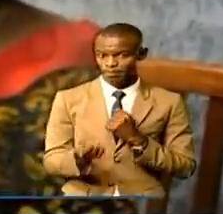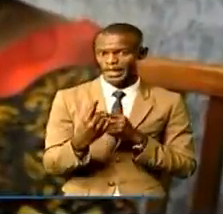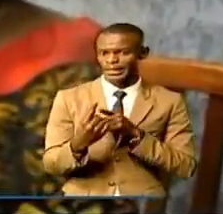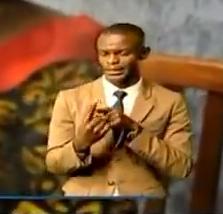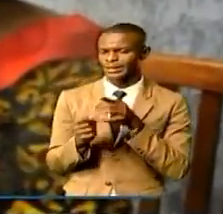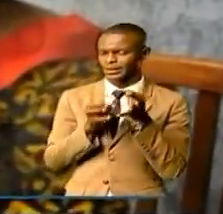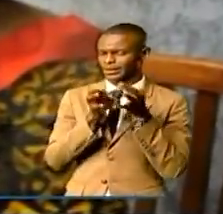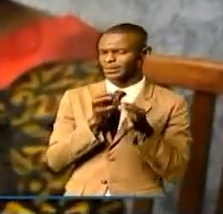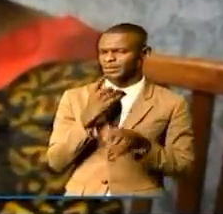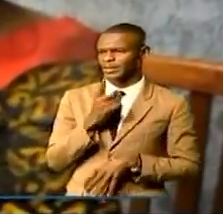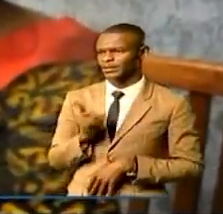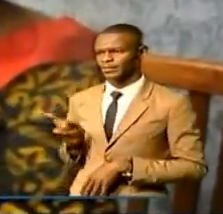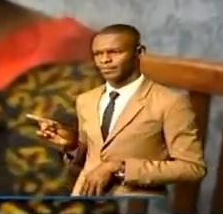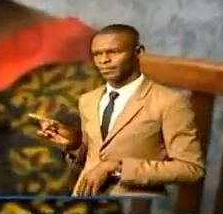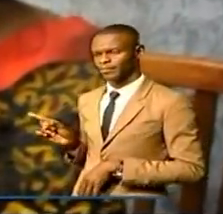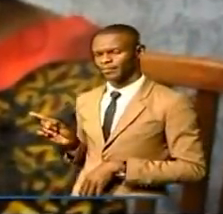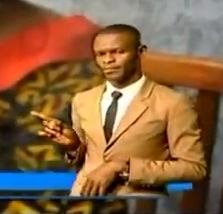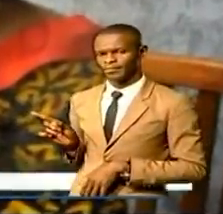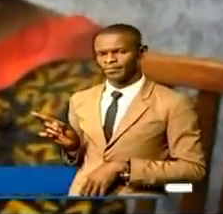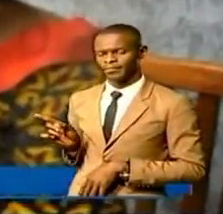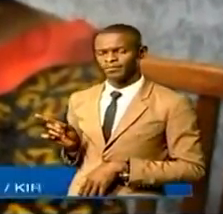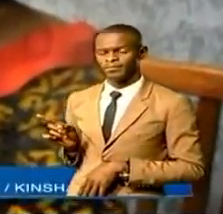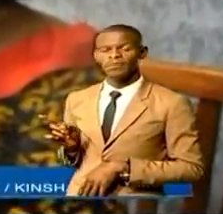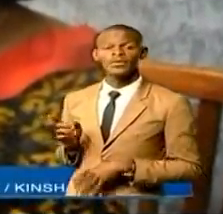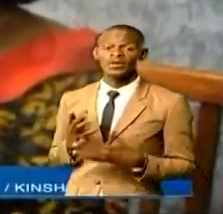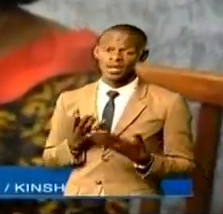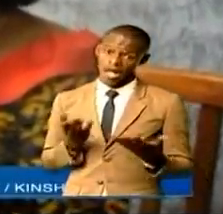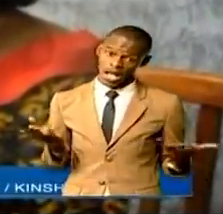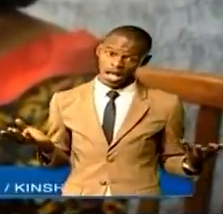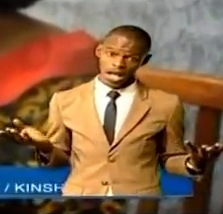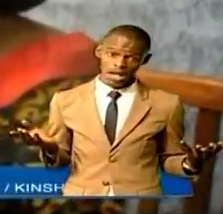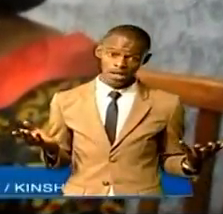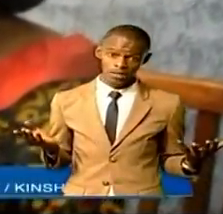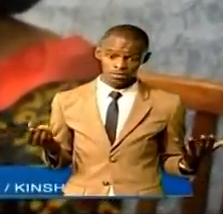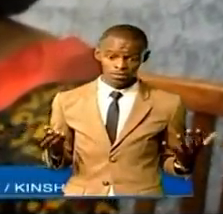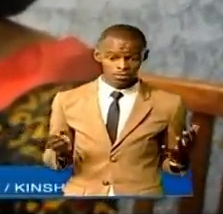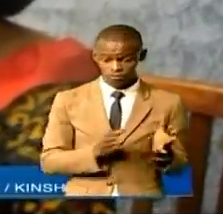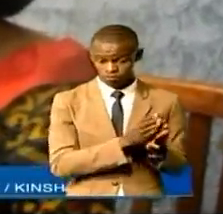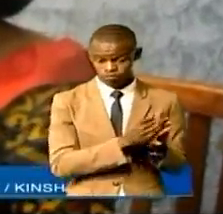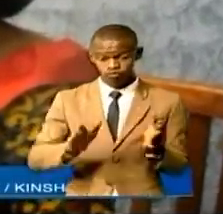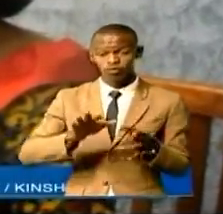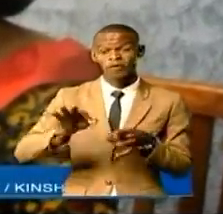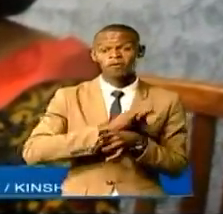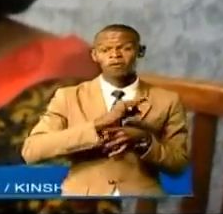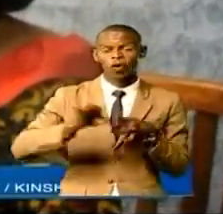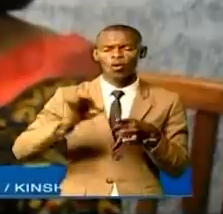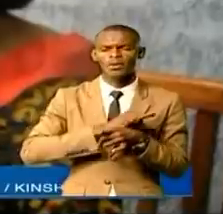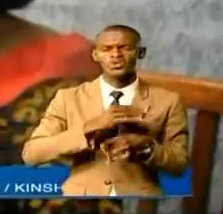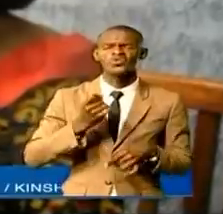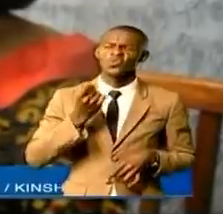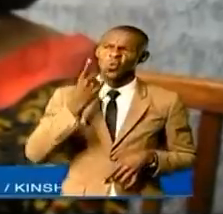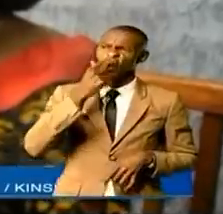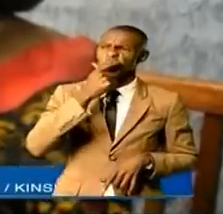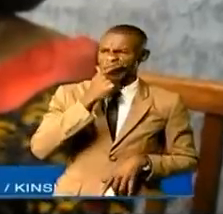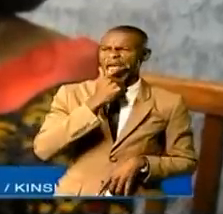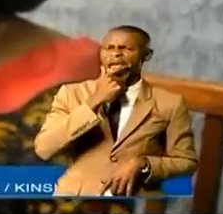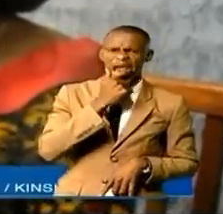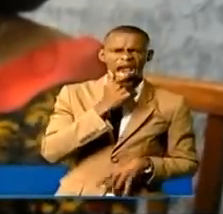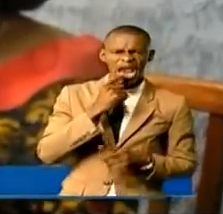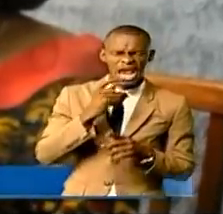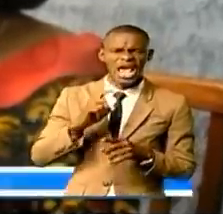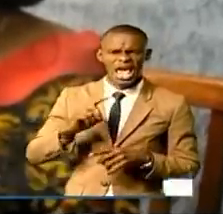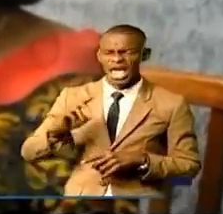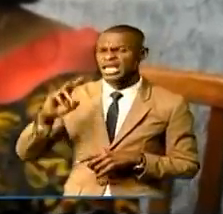jour. Traduit la volonté et la détermination de l'exécutif provincial à renforcer les